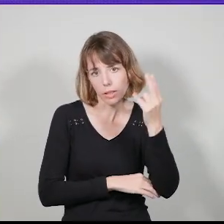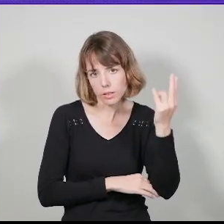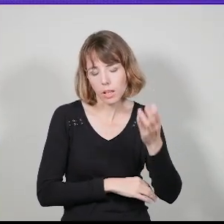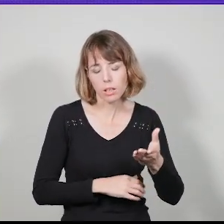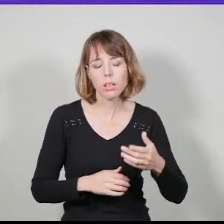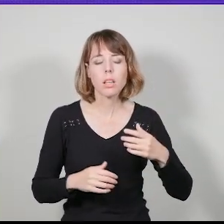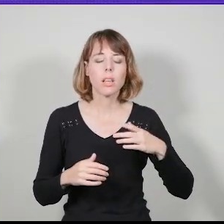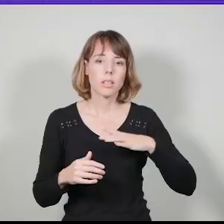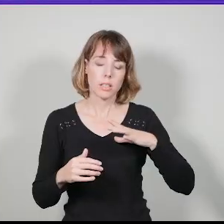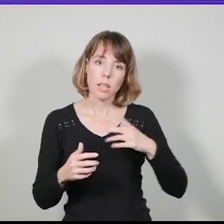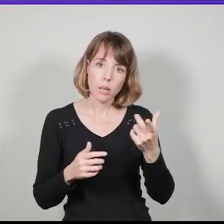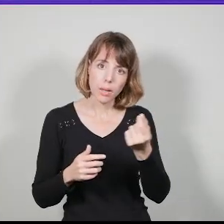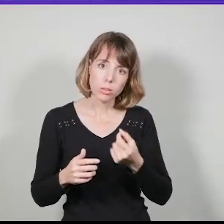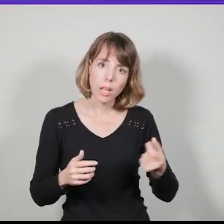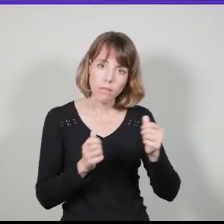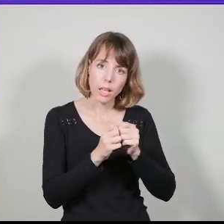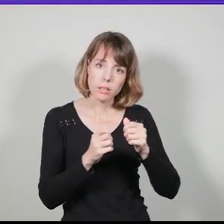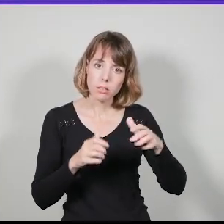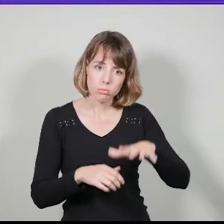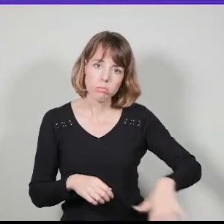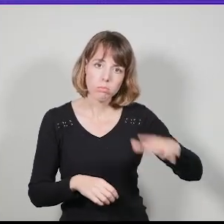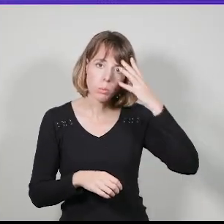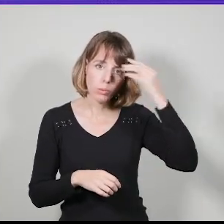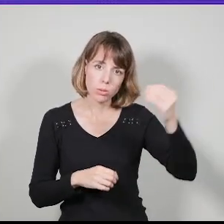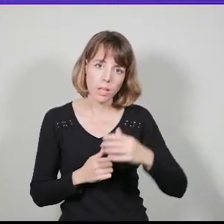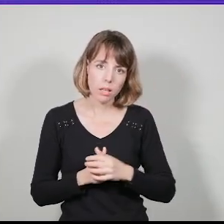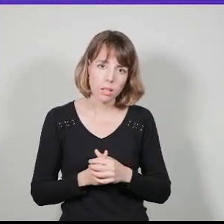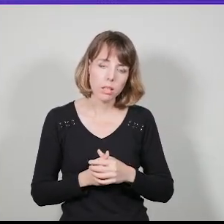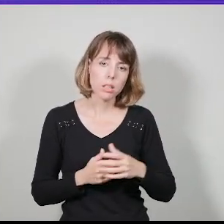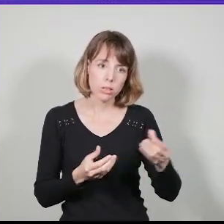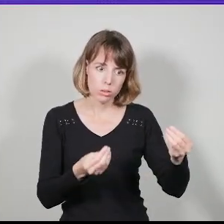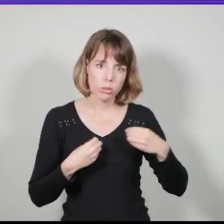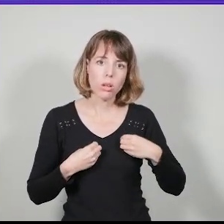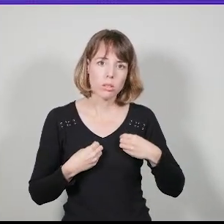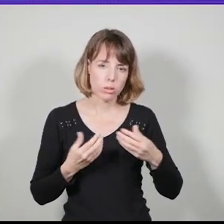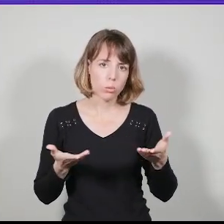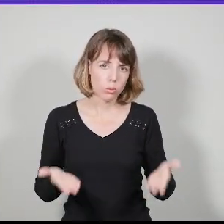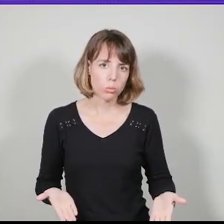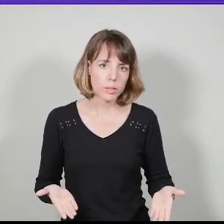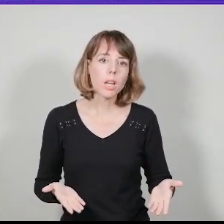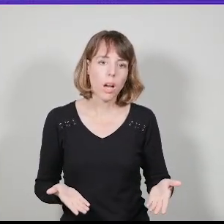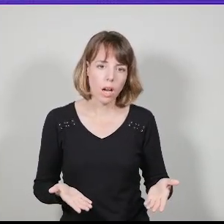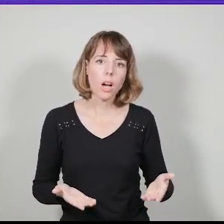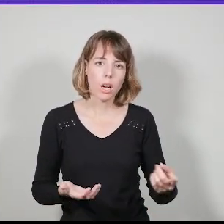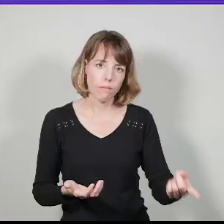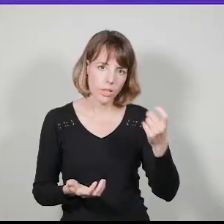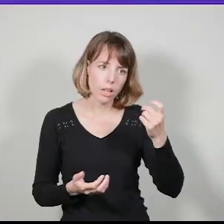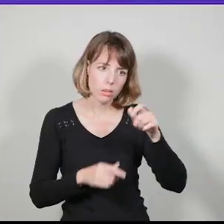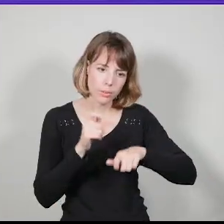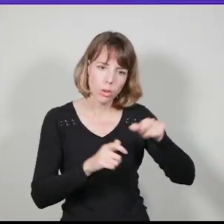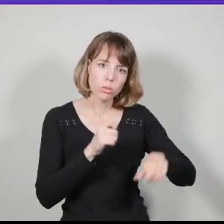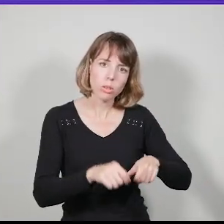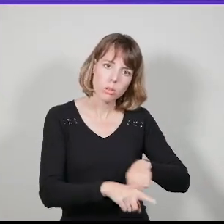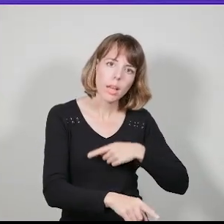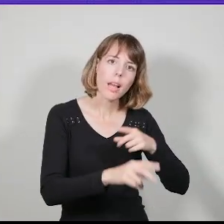avons un partenariat notamment avec les milieux professionnels et Careo Horizon, qui nous amène aujourd'hui aussi du public du milieu des assurances, notamment sur